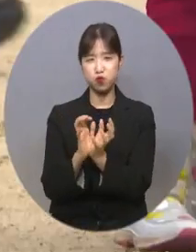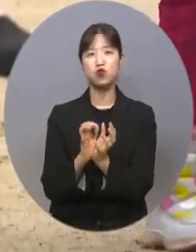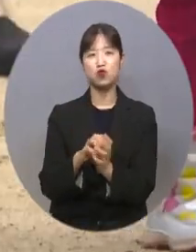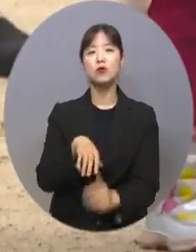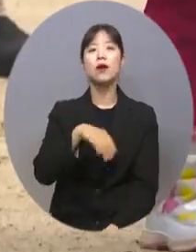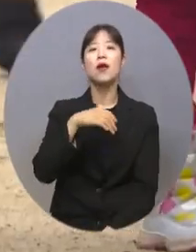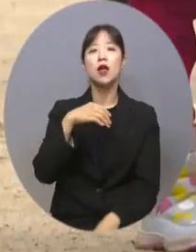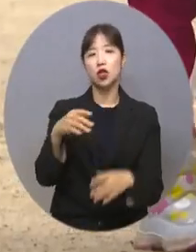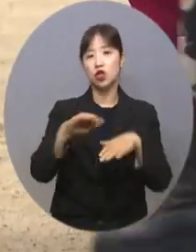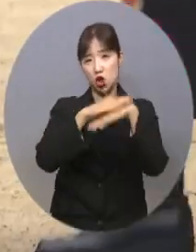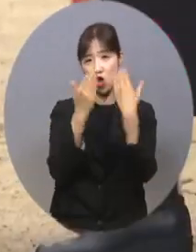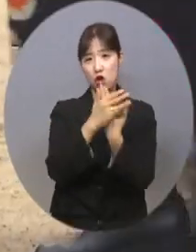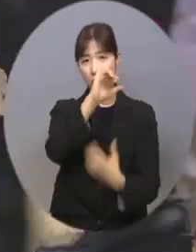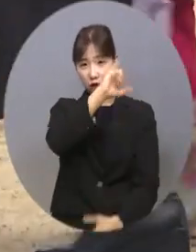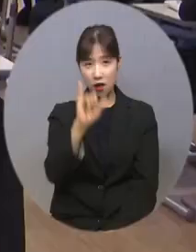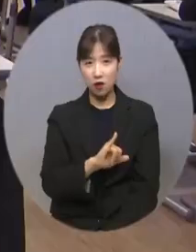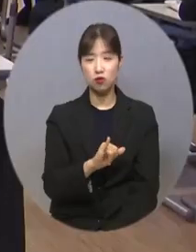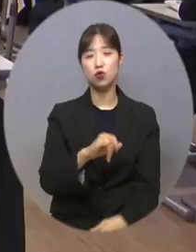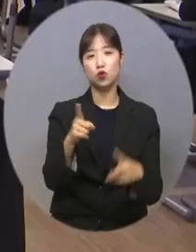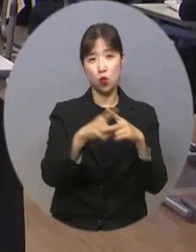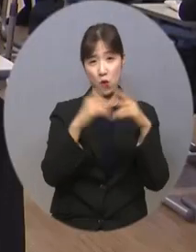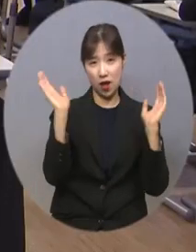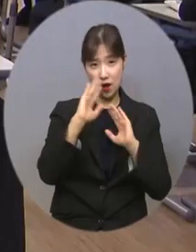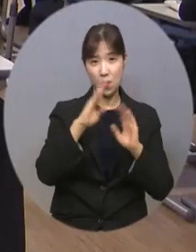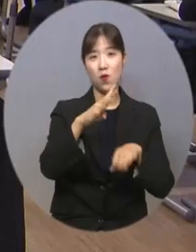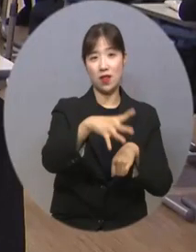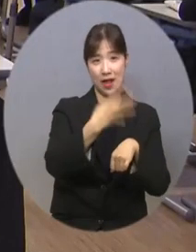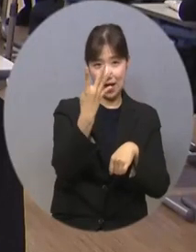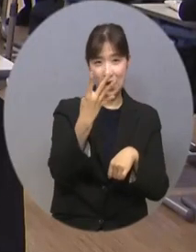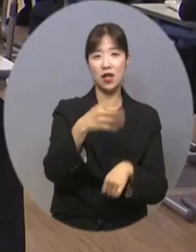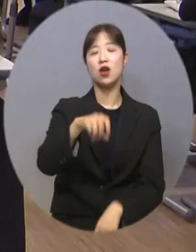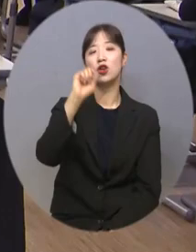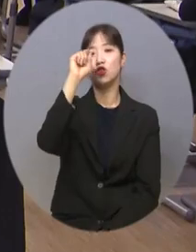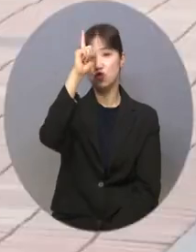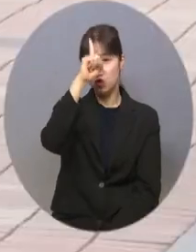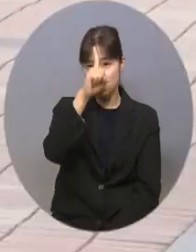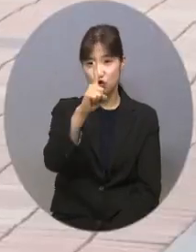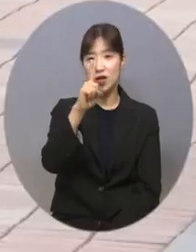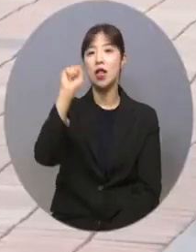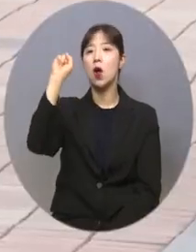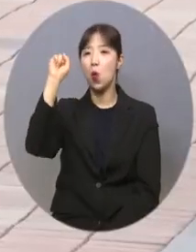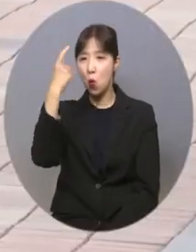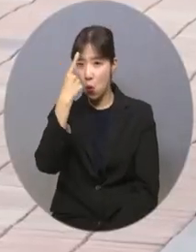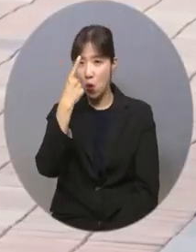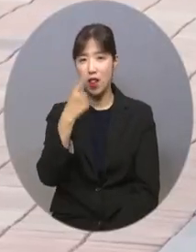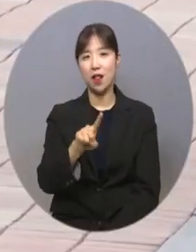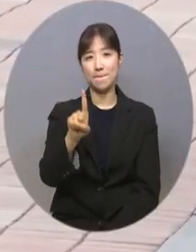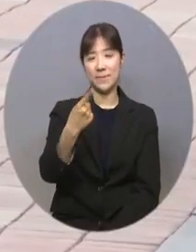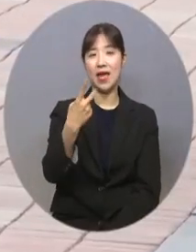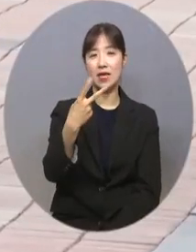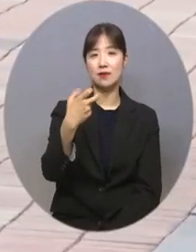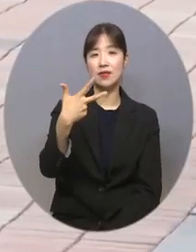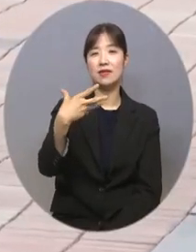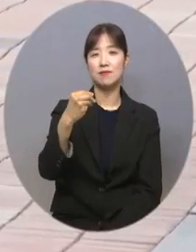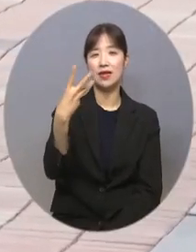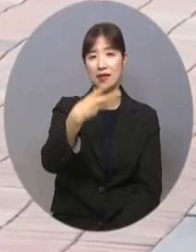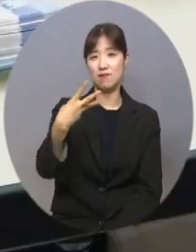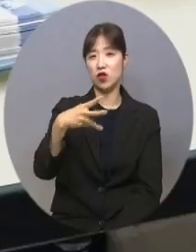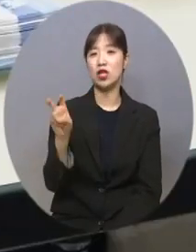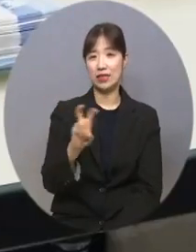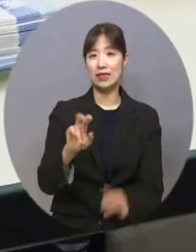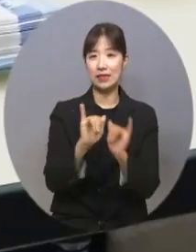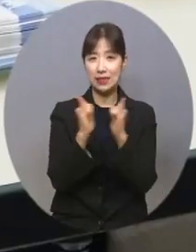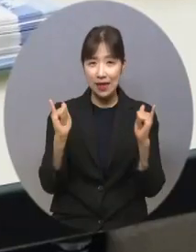있는 전국 초등학교 4학년, 중학교 1학년, 고등학교 1학년 등 학생 127만 3,020명을